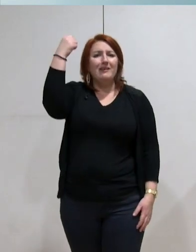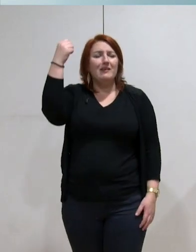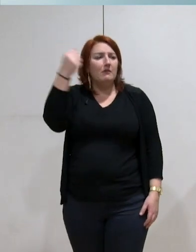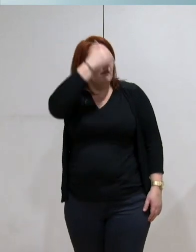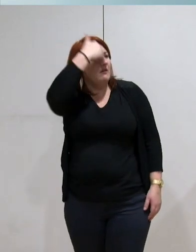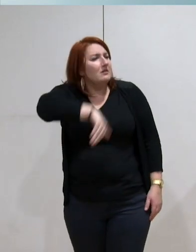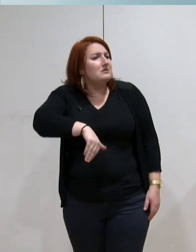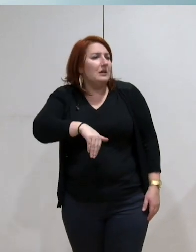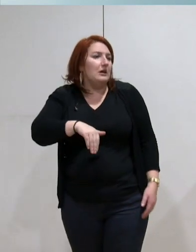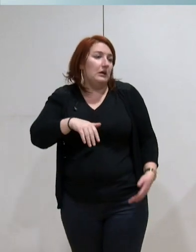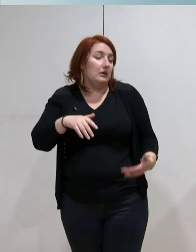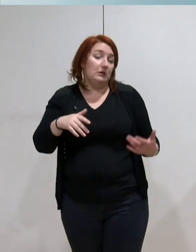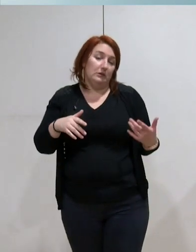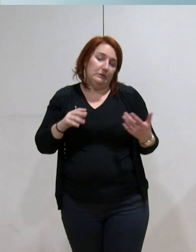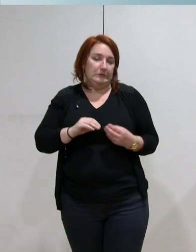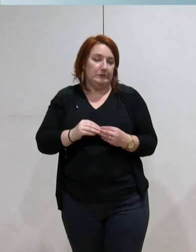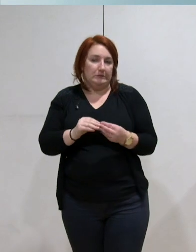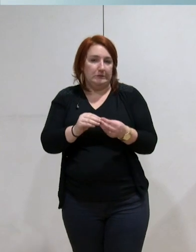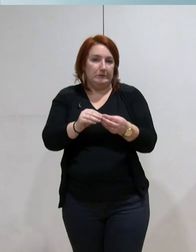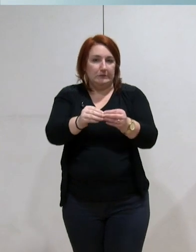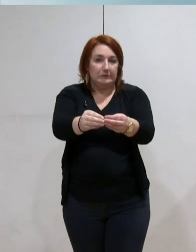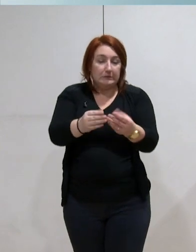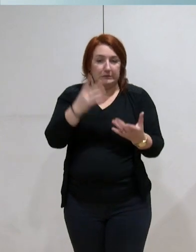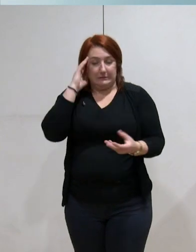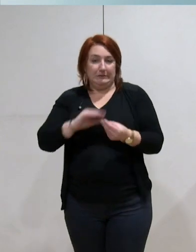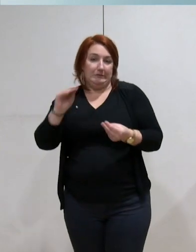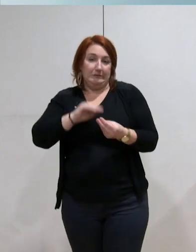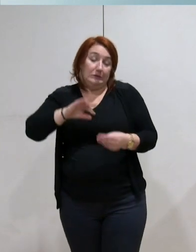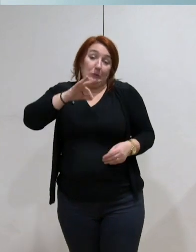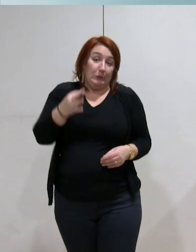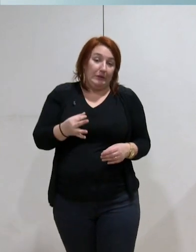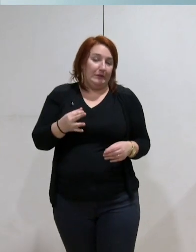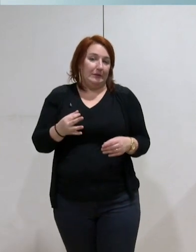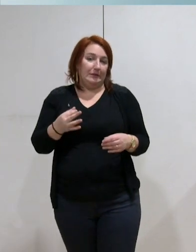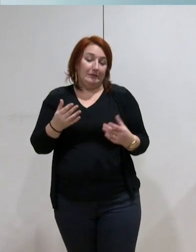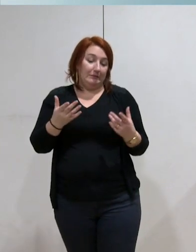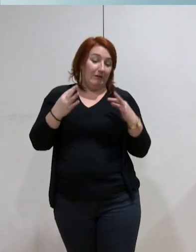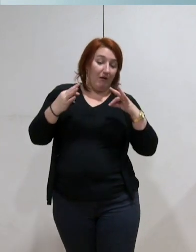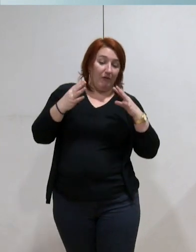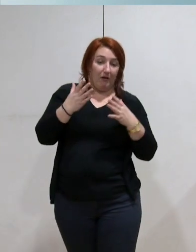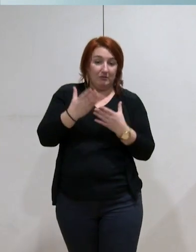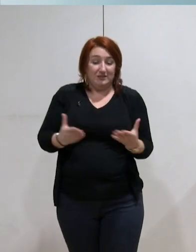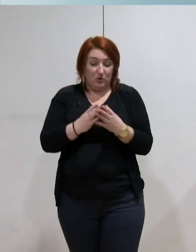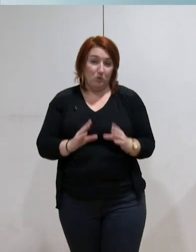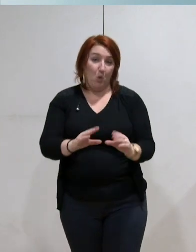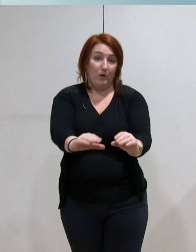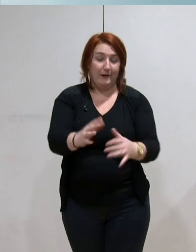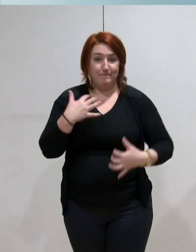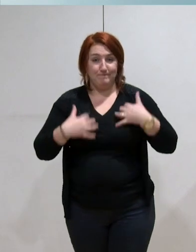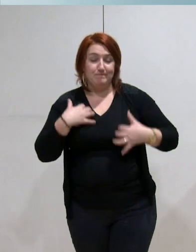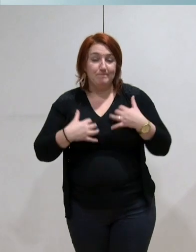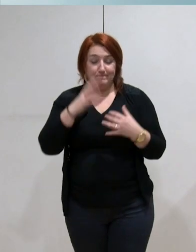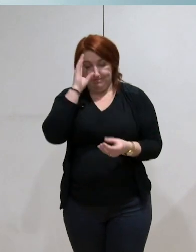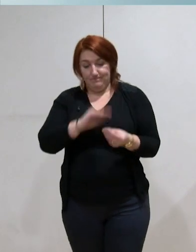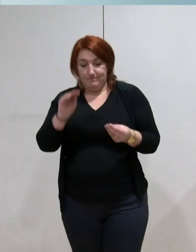n'est pas sans poser un certain nombre de problèmes et de questions dans son dans son application c'est des questions que se pose